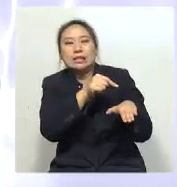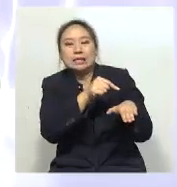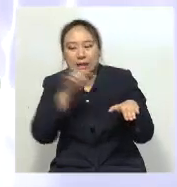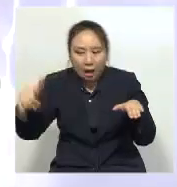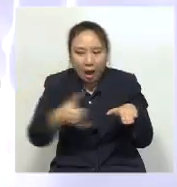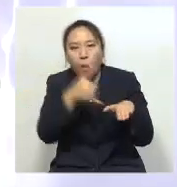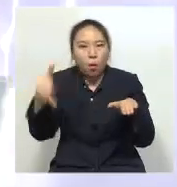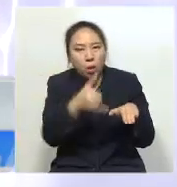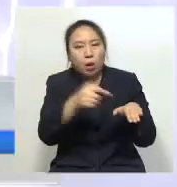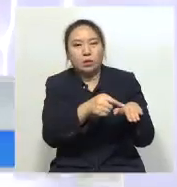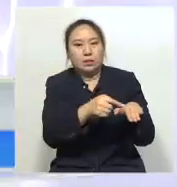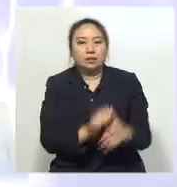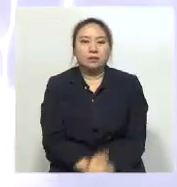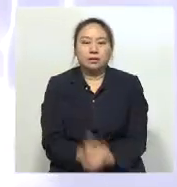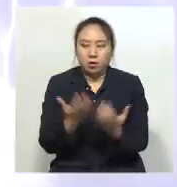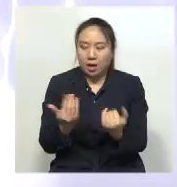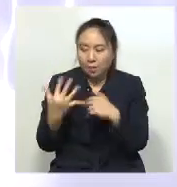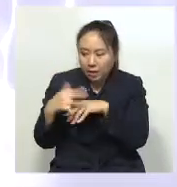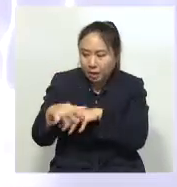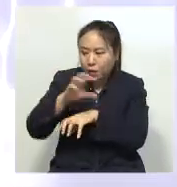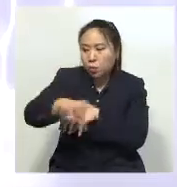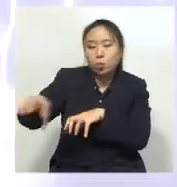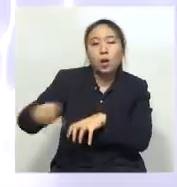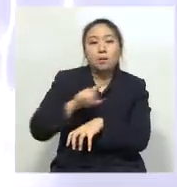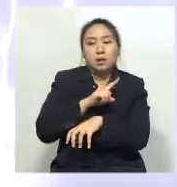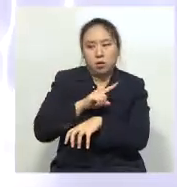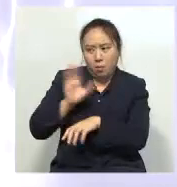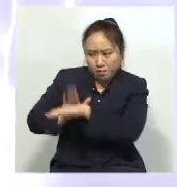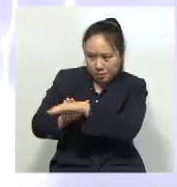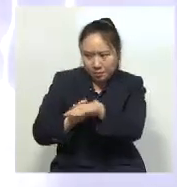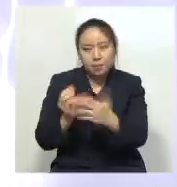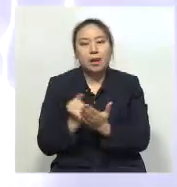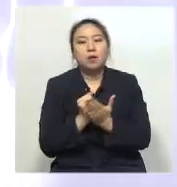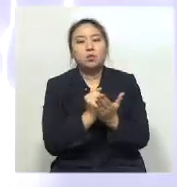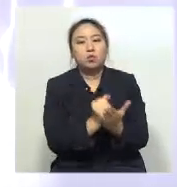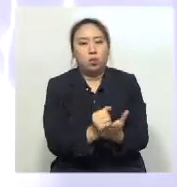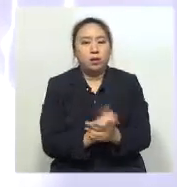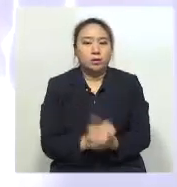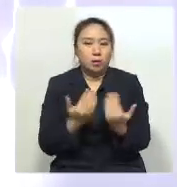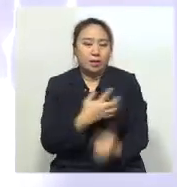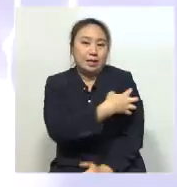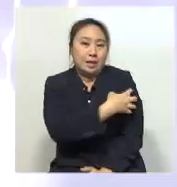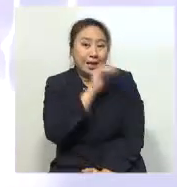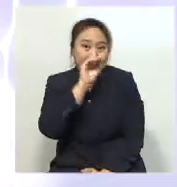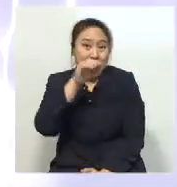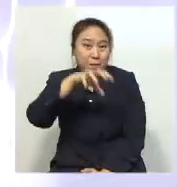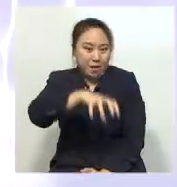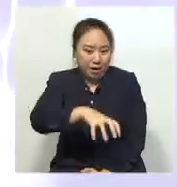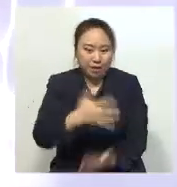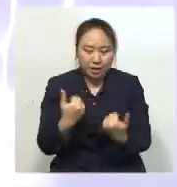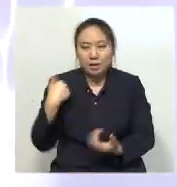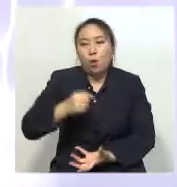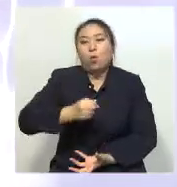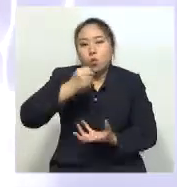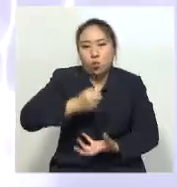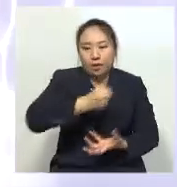าลก็ประสานกับหน่วยงานต่างๆที่มาให้ความช่วยเหลือนะครับซึ่งเทศบาลก็ได้แจกถุงยังชีพไป